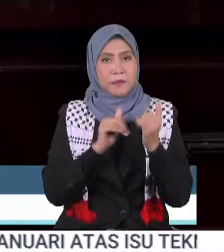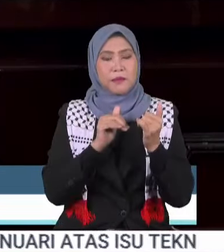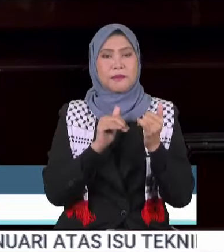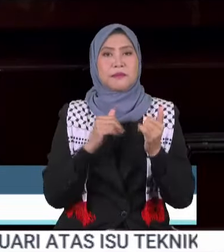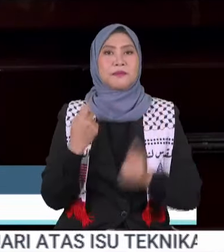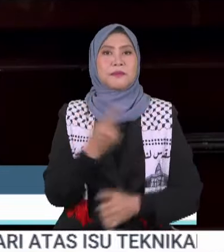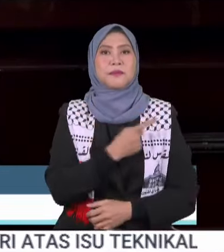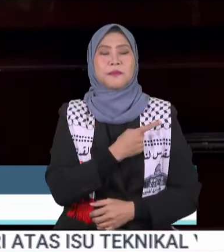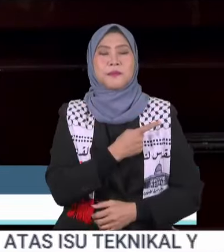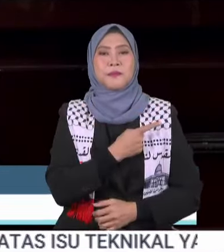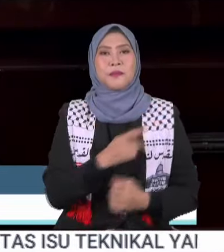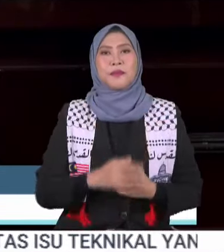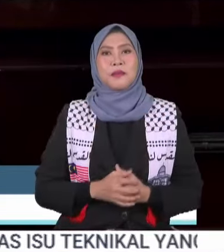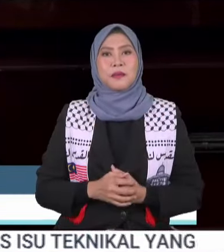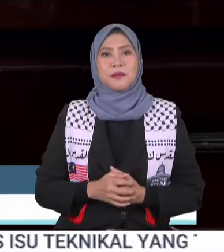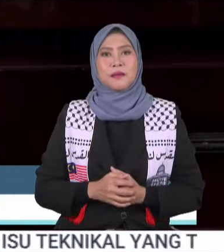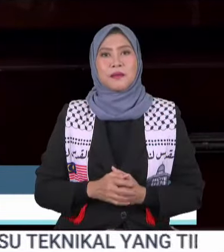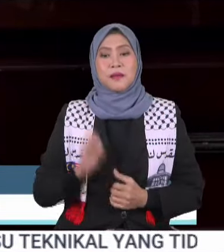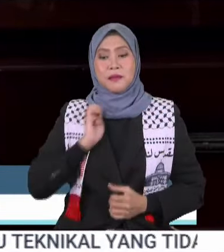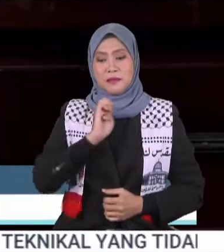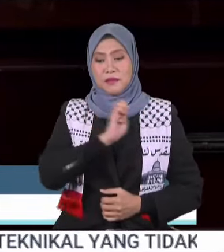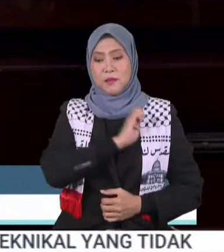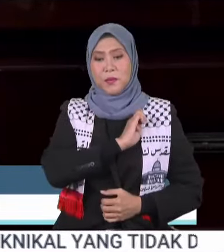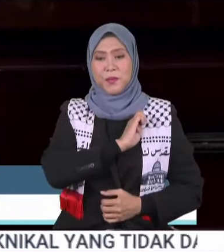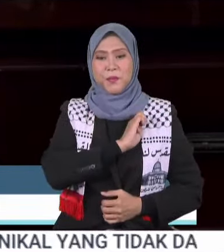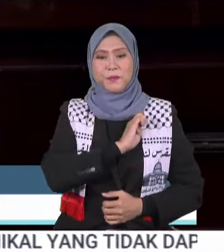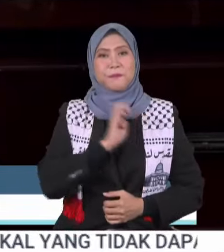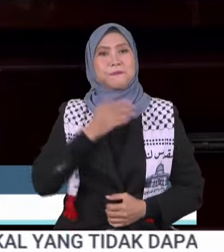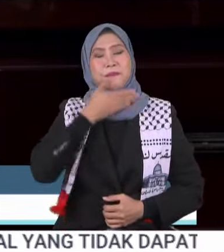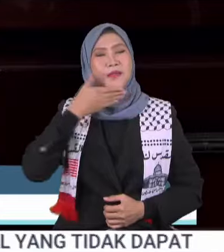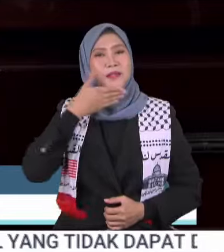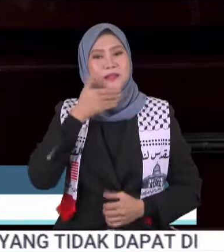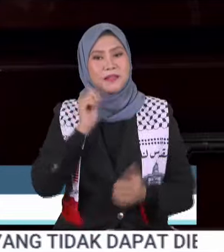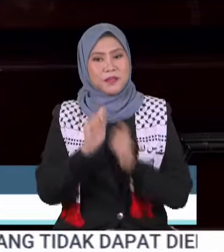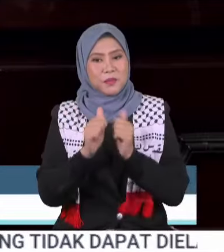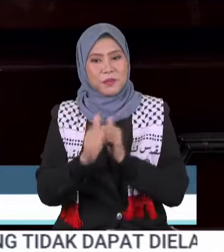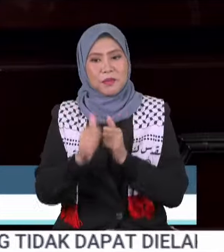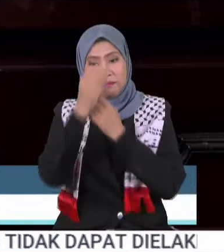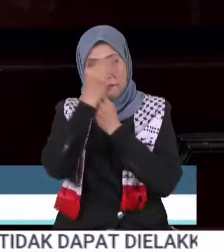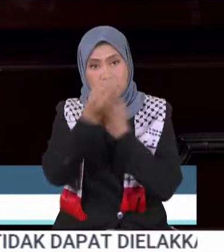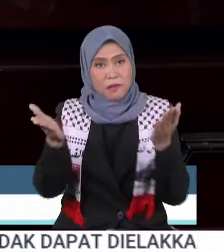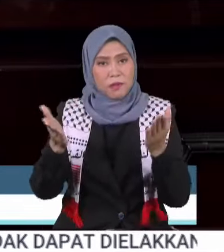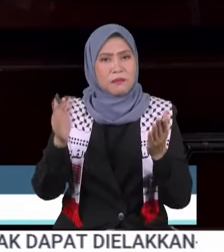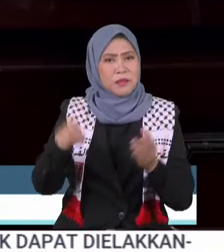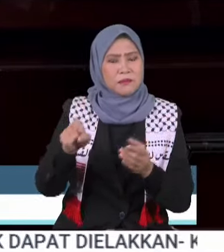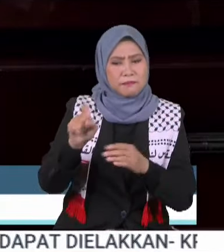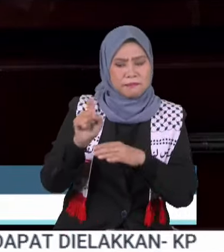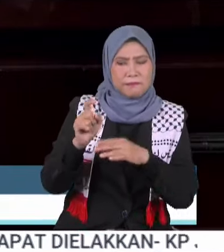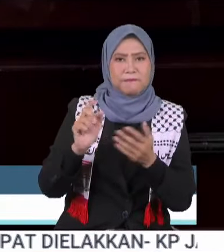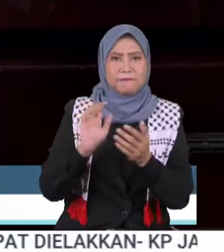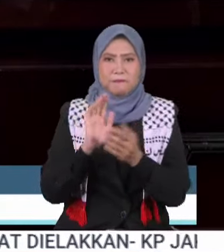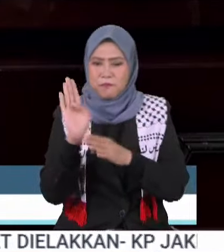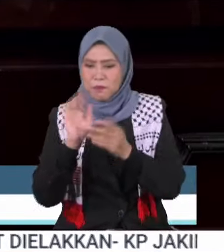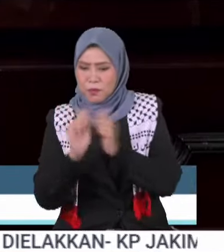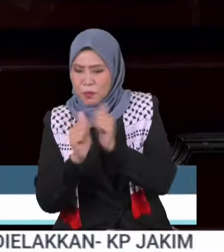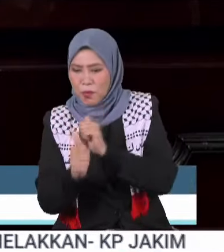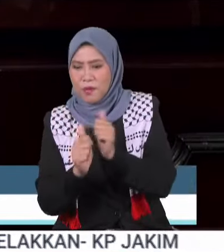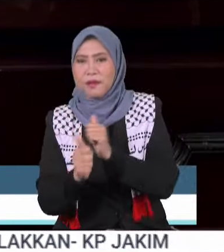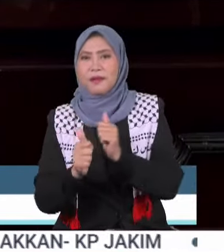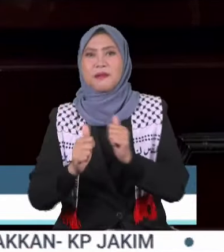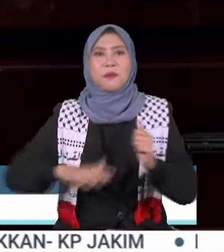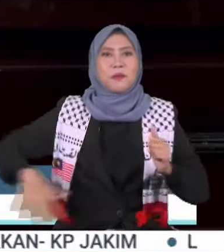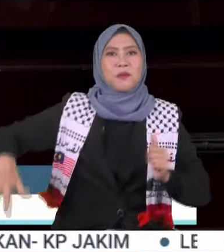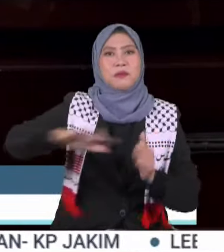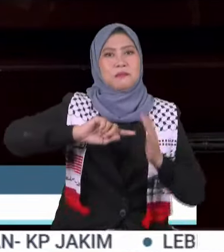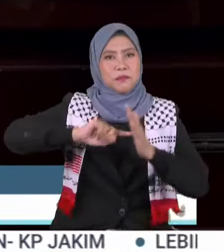dan itu saya rasa bahawa exco belia dan sukan telah menyatakan untuk membudayakan sukan ini dia kena bermula